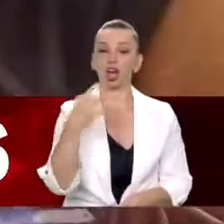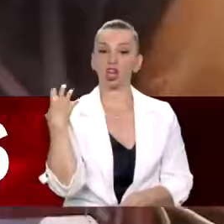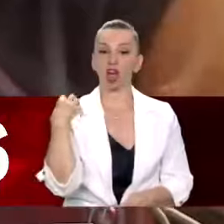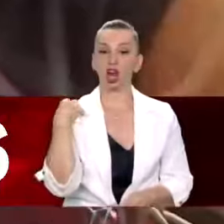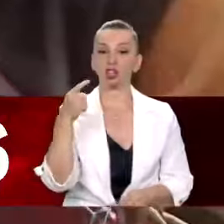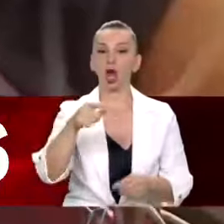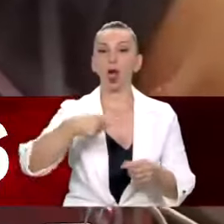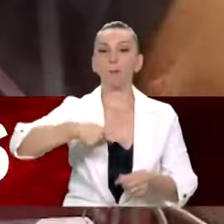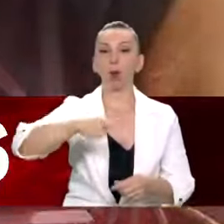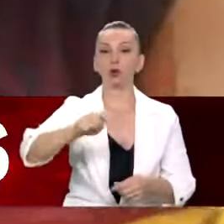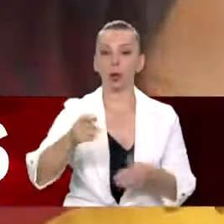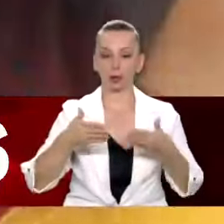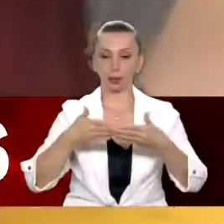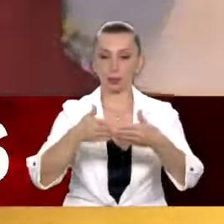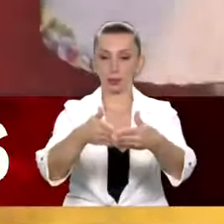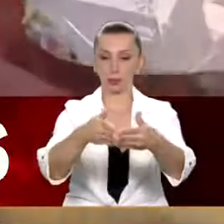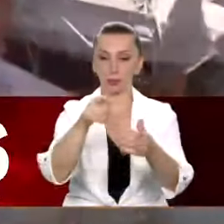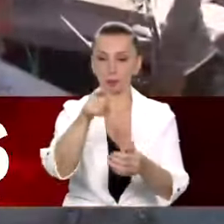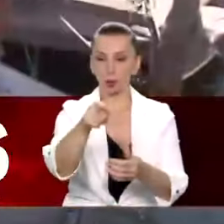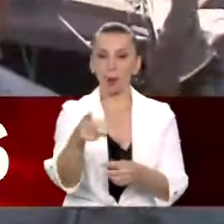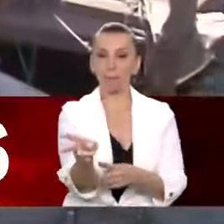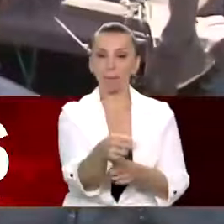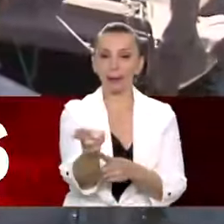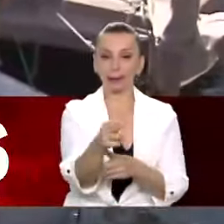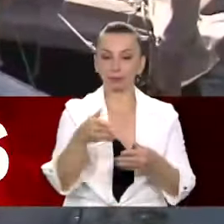iskelesi yakınlarındaki bu balıkçı barınağından çıktı.